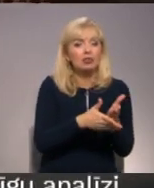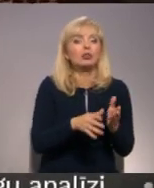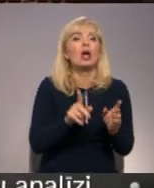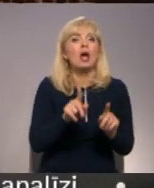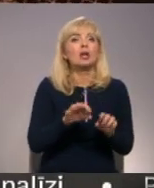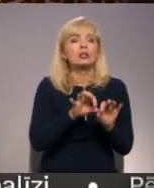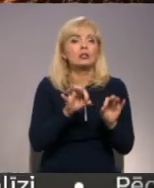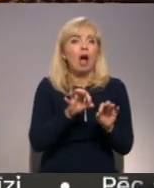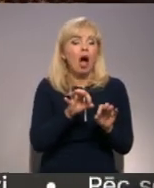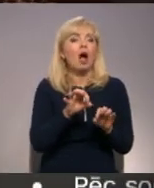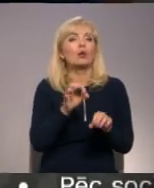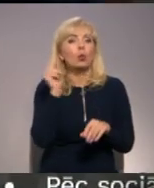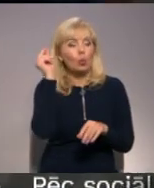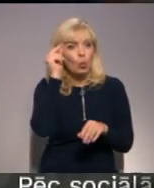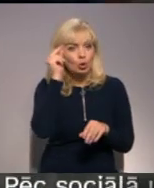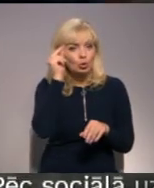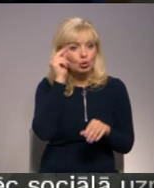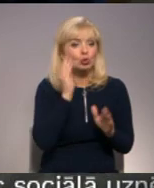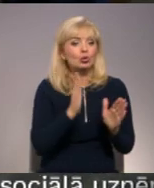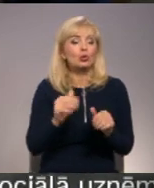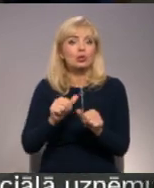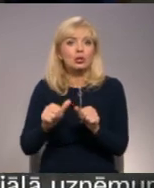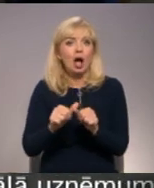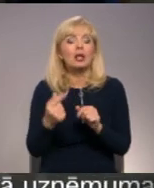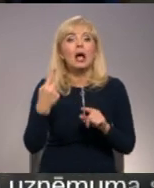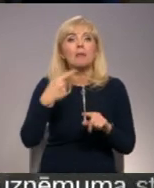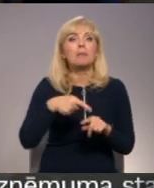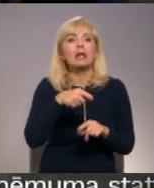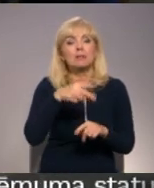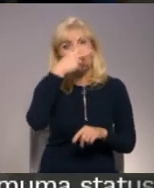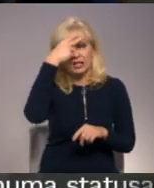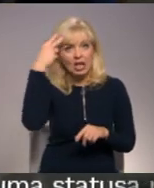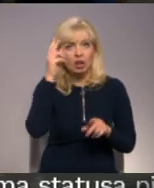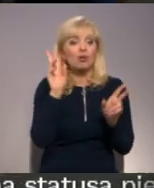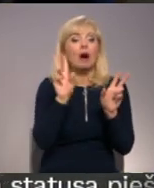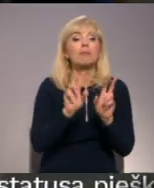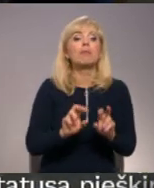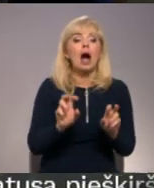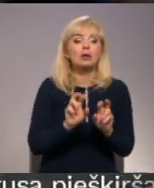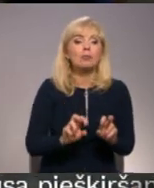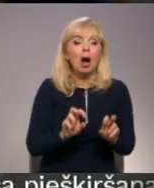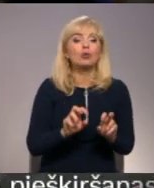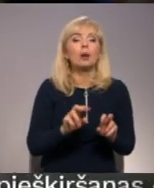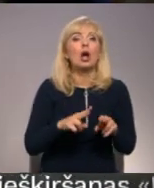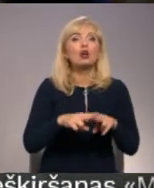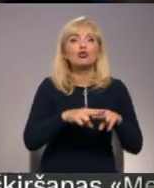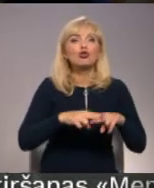kursu pārtraukt nedrīkst. Pēc pirmajām analīzēm, ko es biju Lietuvā, pārbaudīt, kā man ar tām šūnām viss